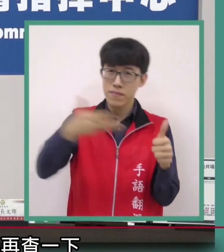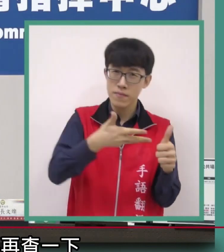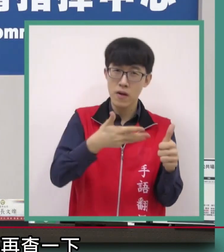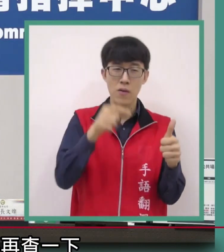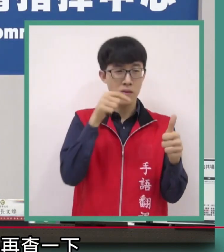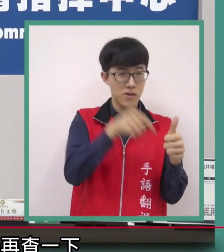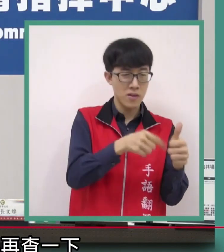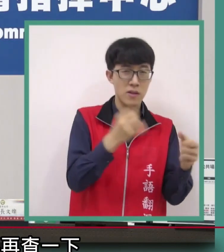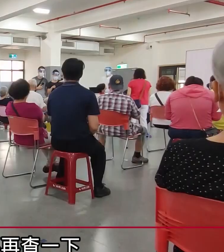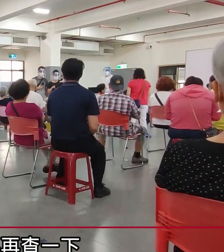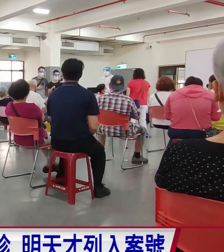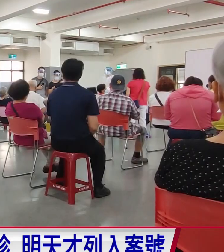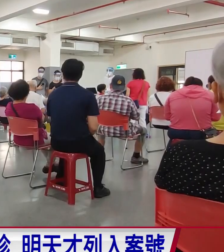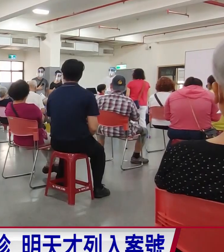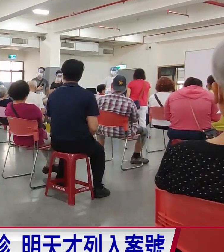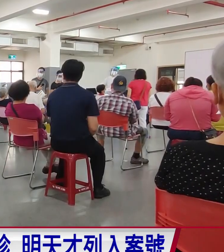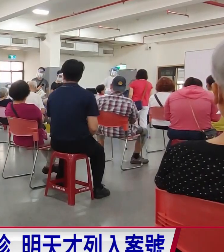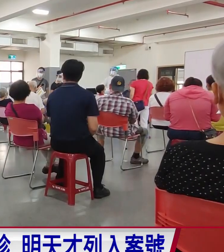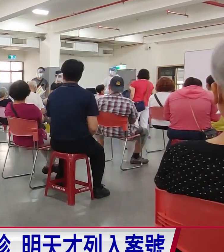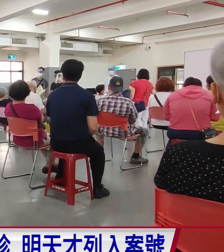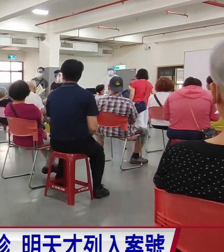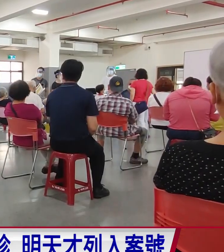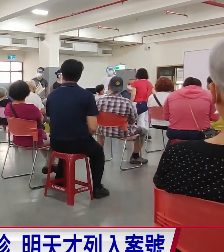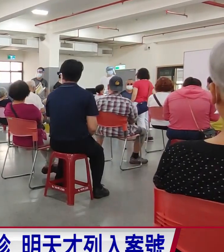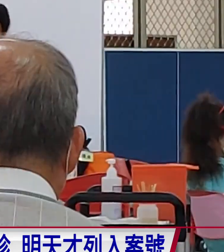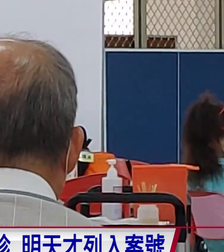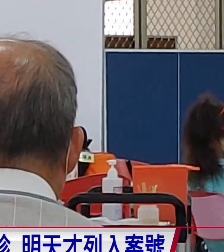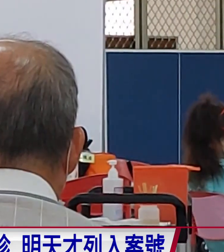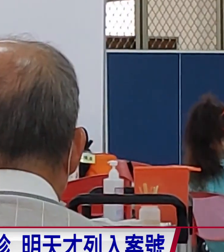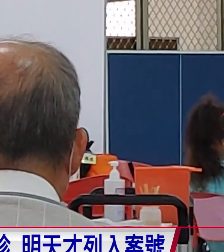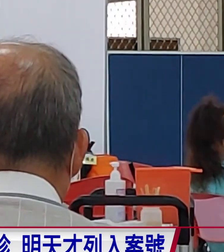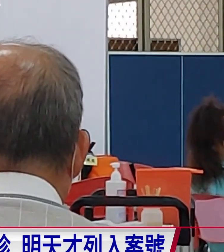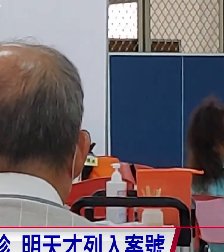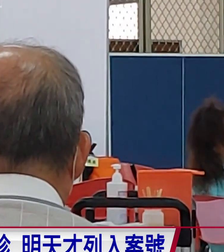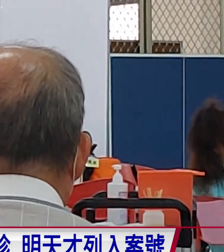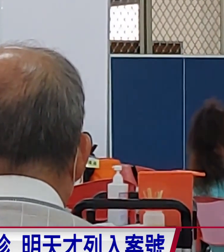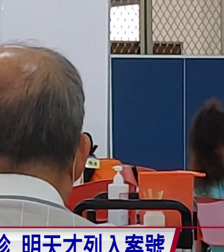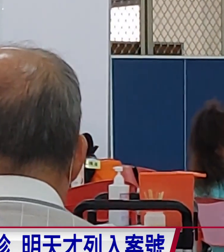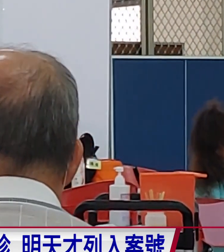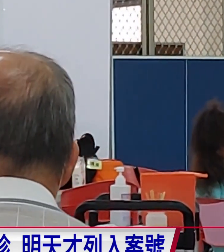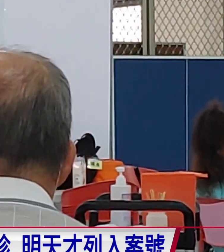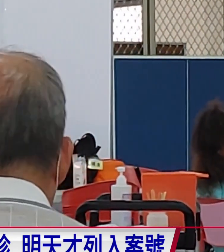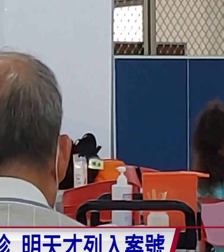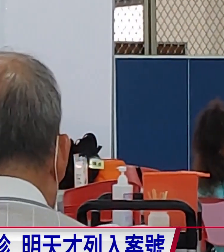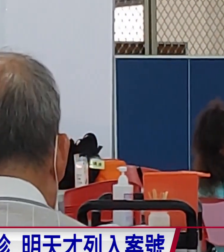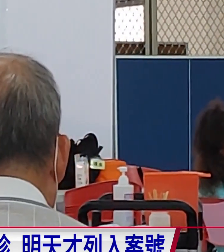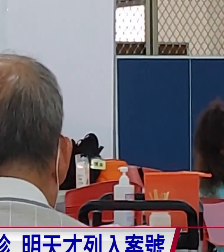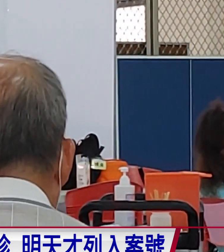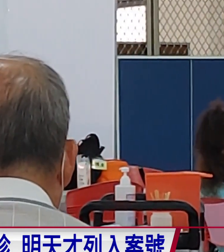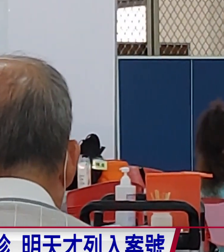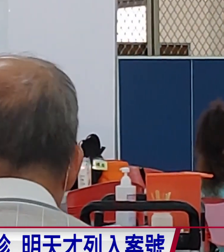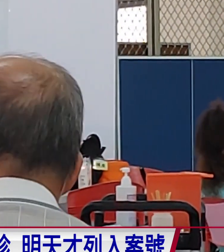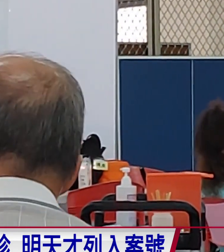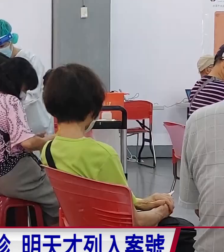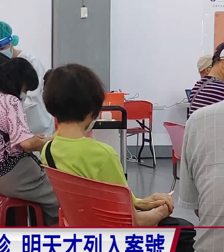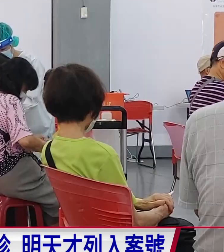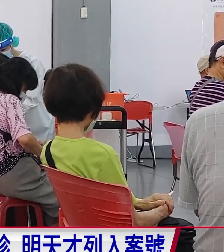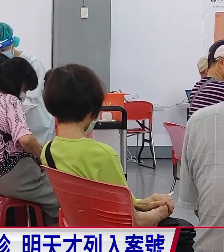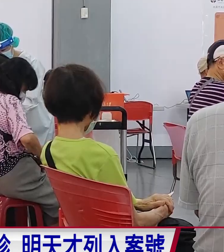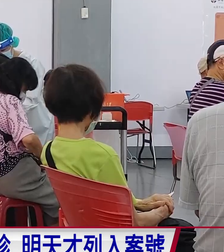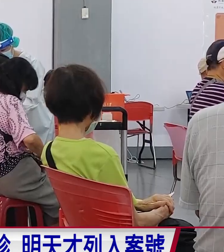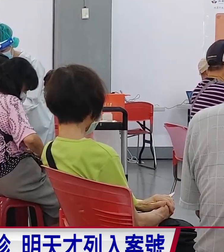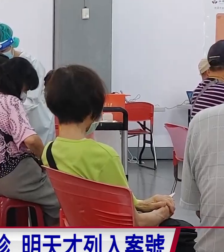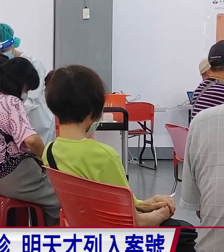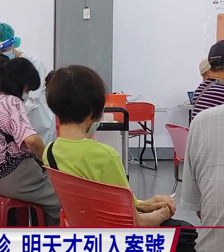们还要再查一下。 桃园县卫生局表示，目前已知这名客户的母亲也确诊，将在周日18号公布这